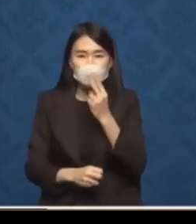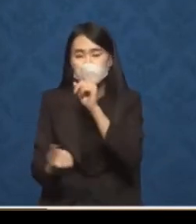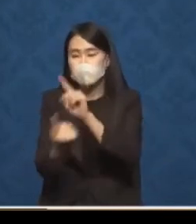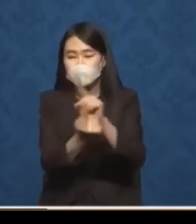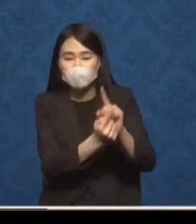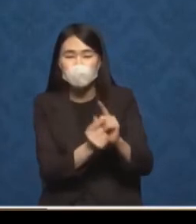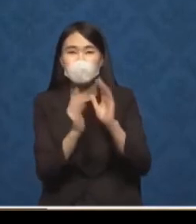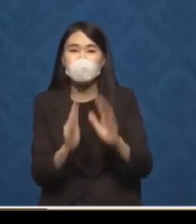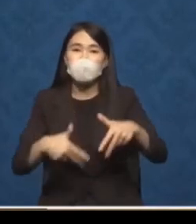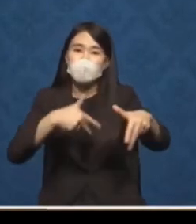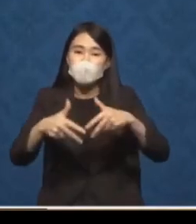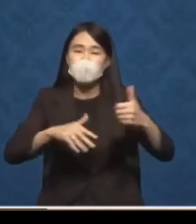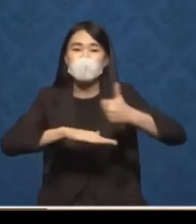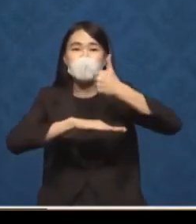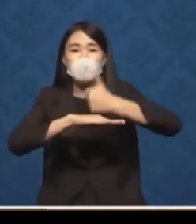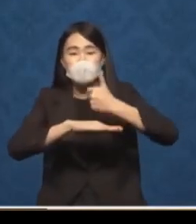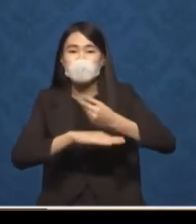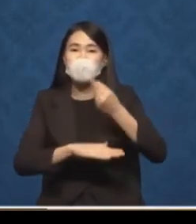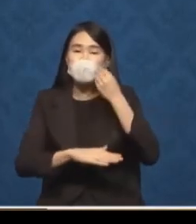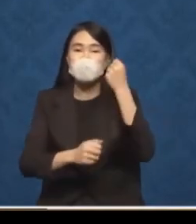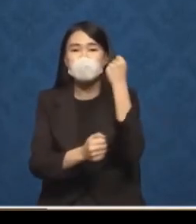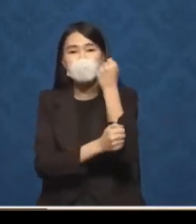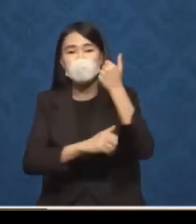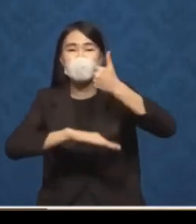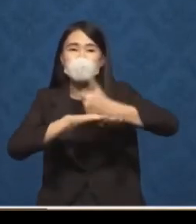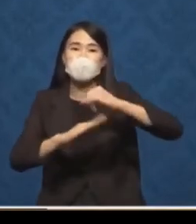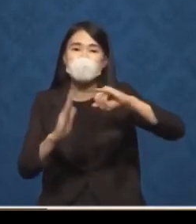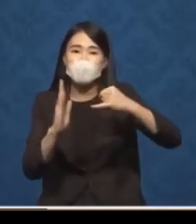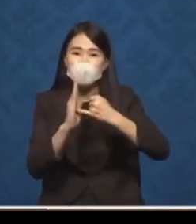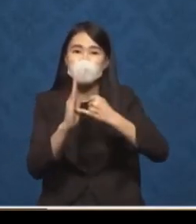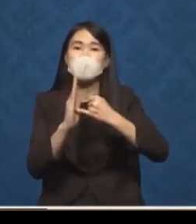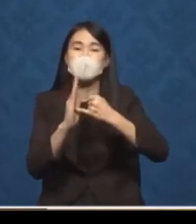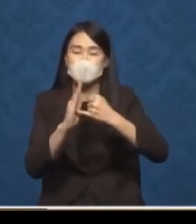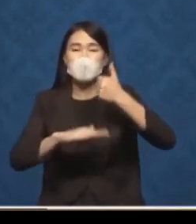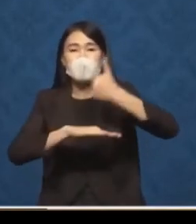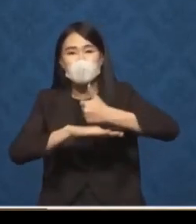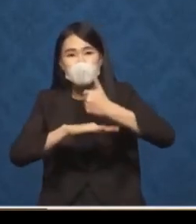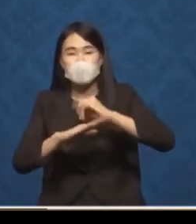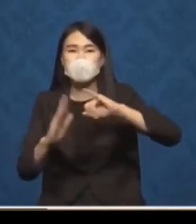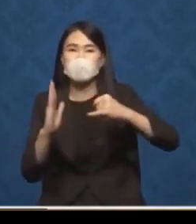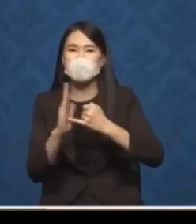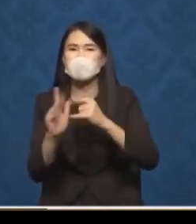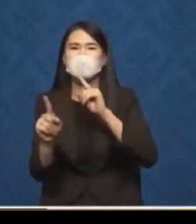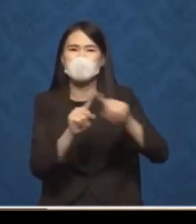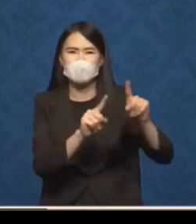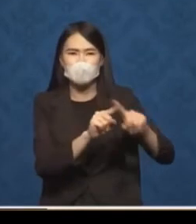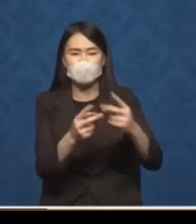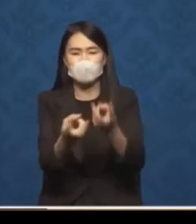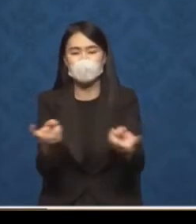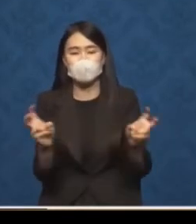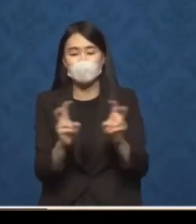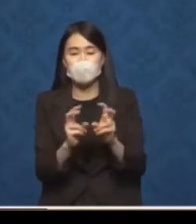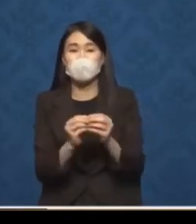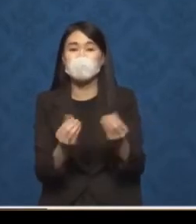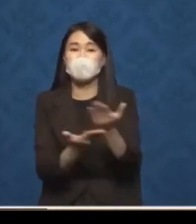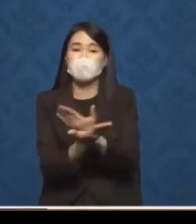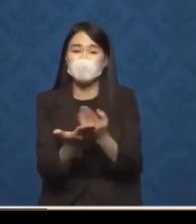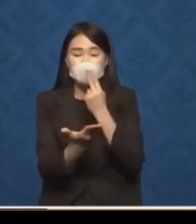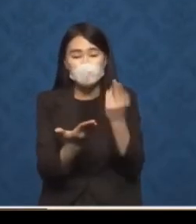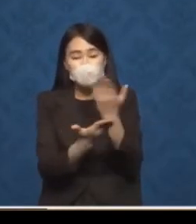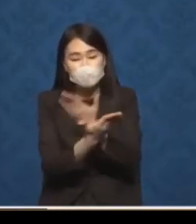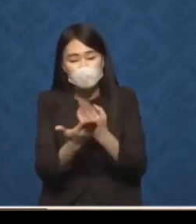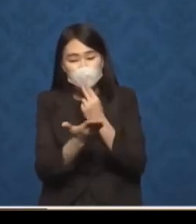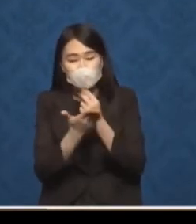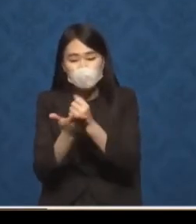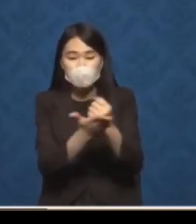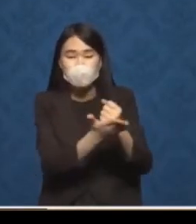กับพื้นที่ผู้นำท้องถิ่นผู้ว่าราชการจังหวัดหัวหน้าสำนักงานจังหวัดและอื่นๆก็ได้แก้ปัญห